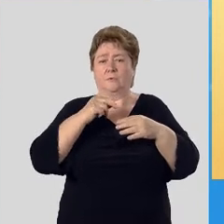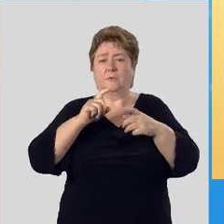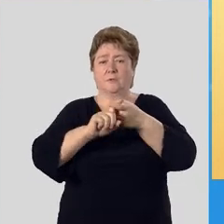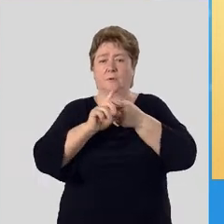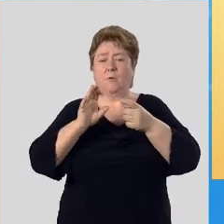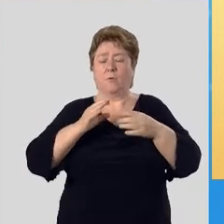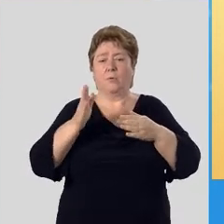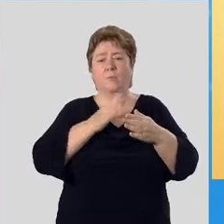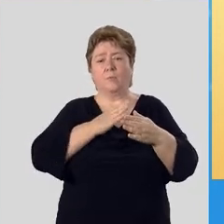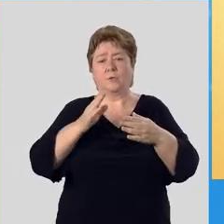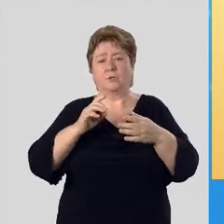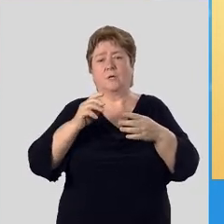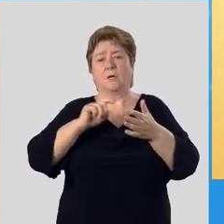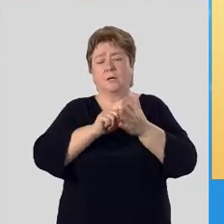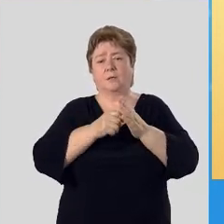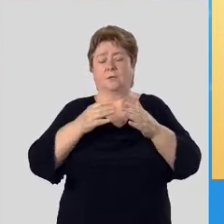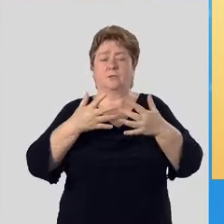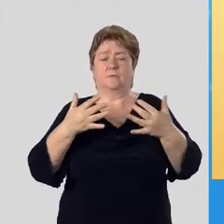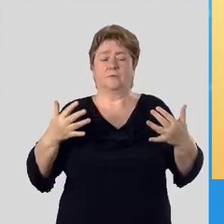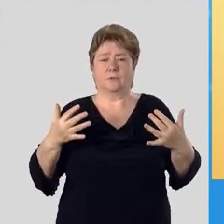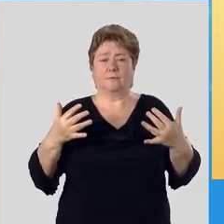от межклеточного вещества.